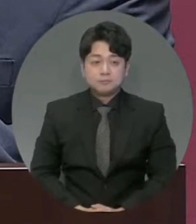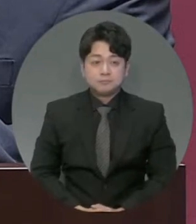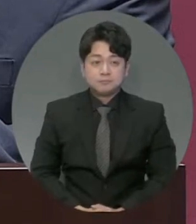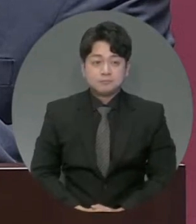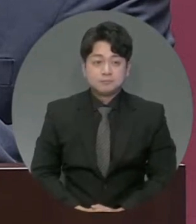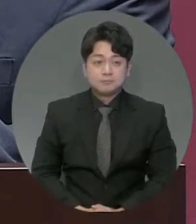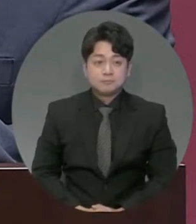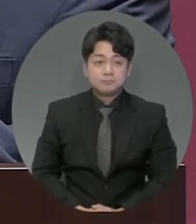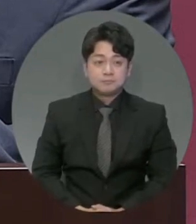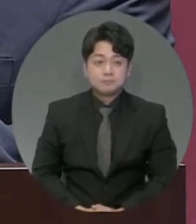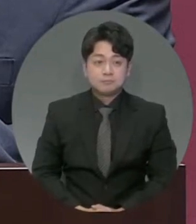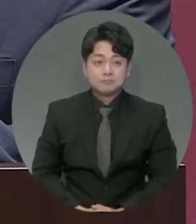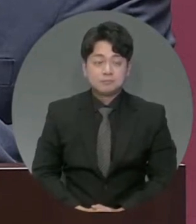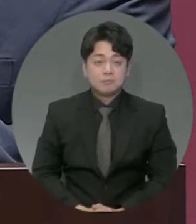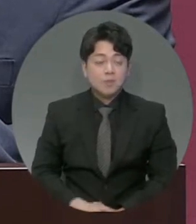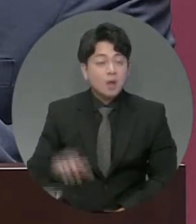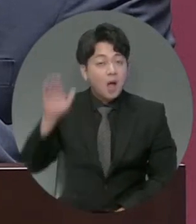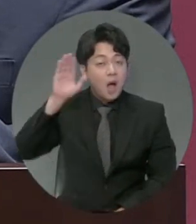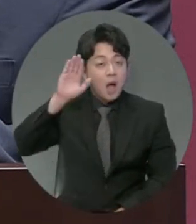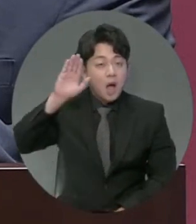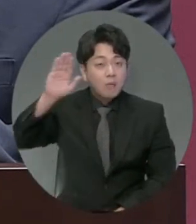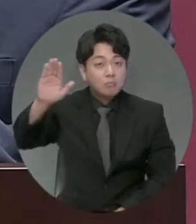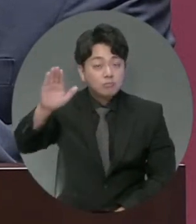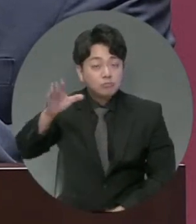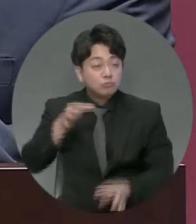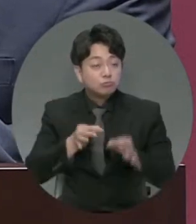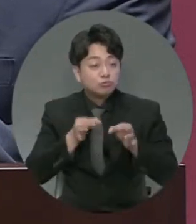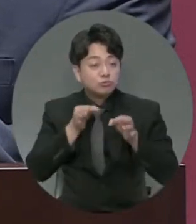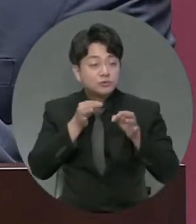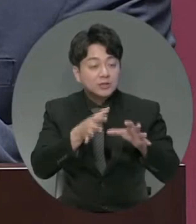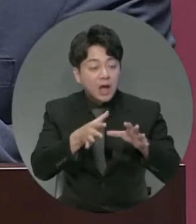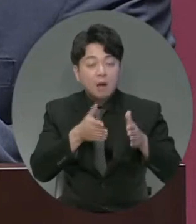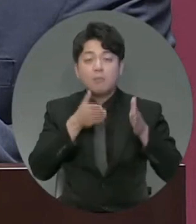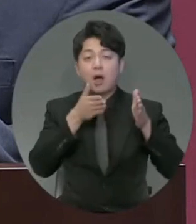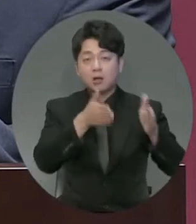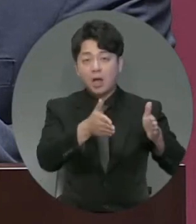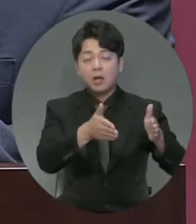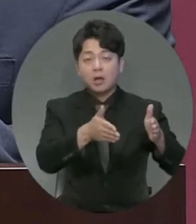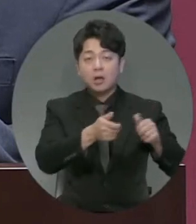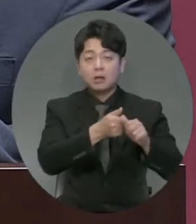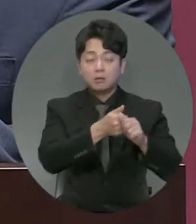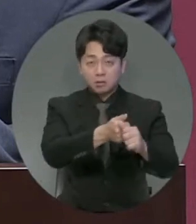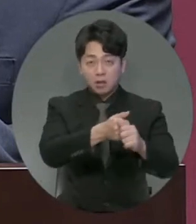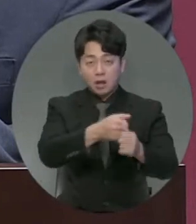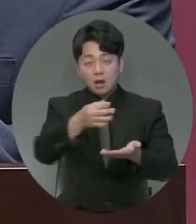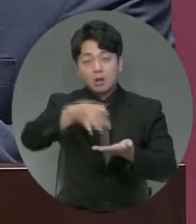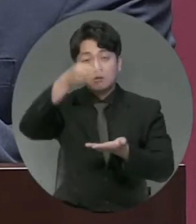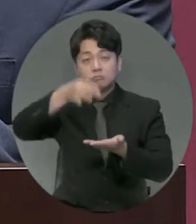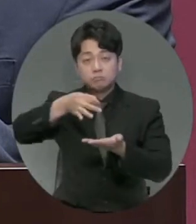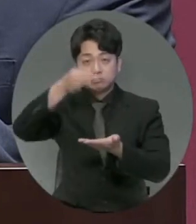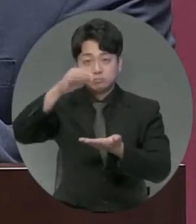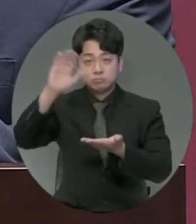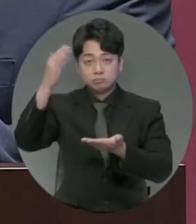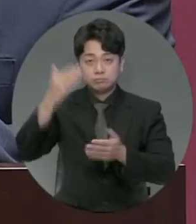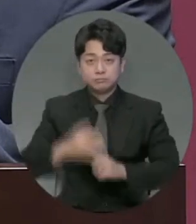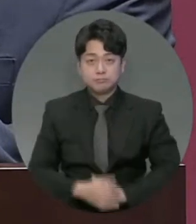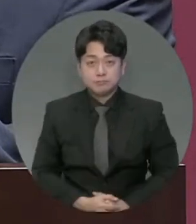부분을 투자를 할 것이냐 하는 것이 중요한 것이겠습니다만 아마 현재로서는